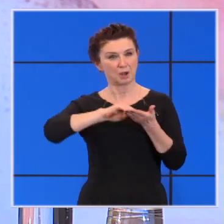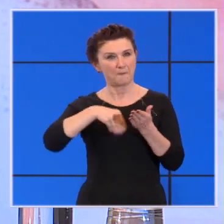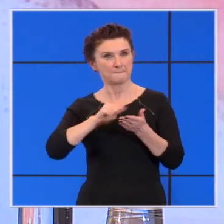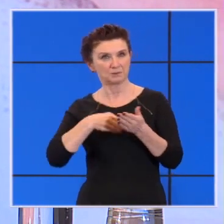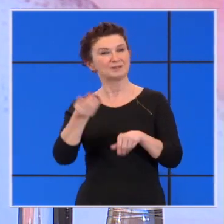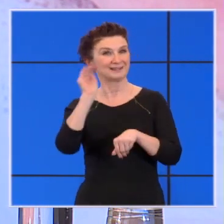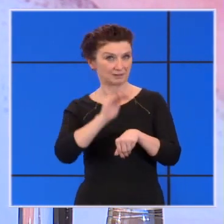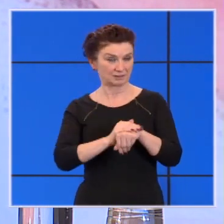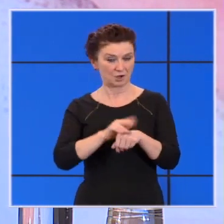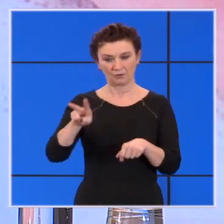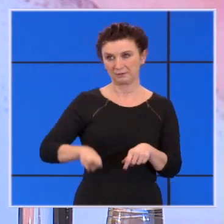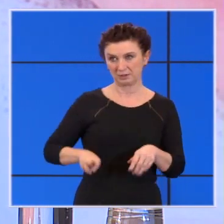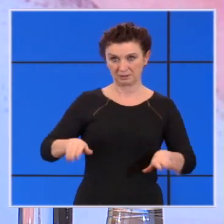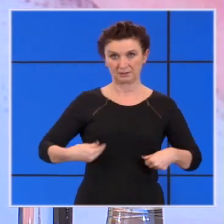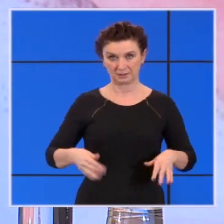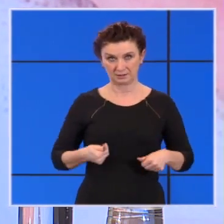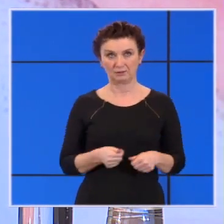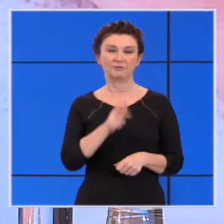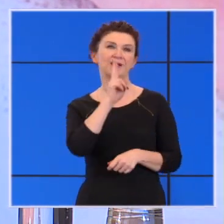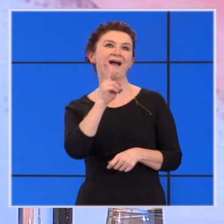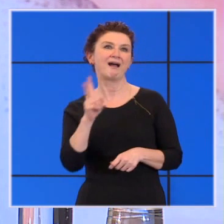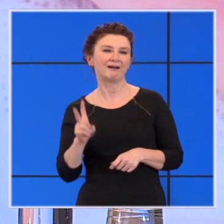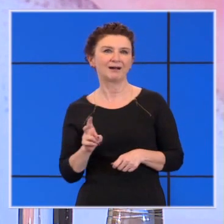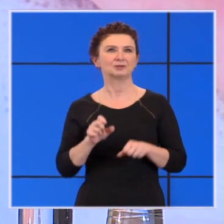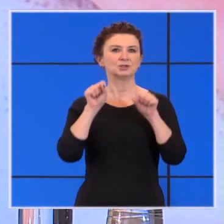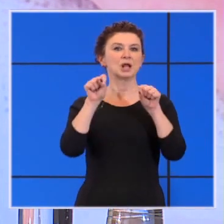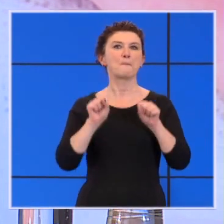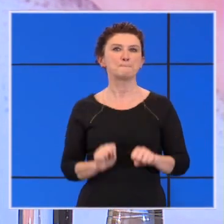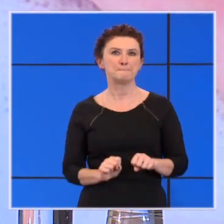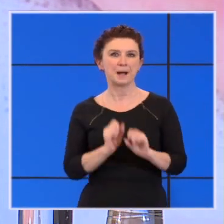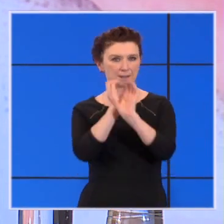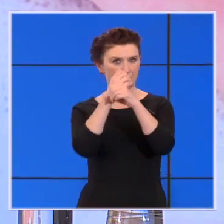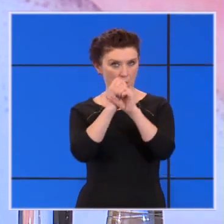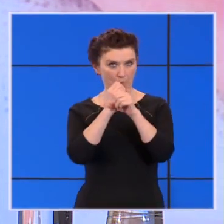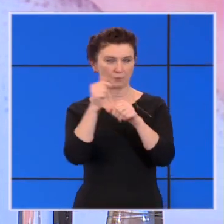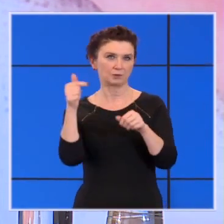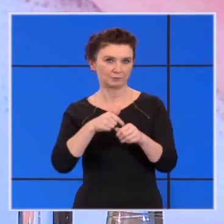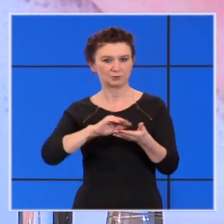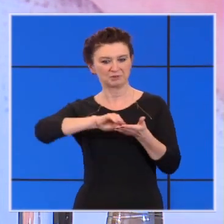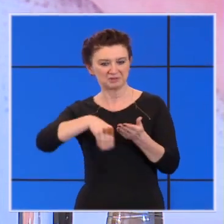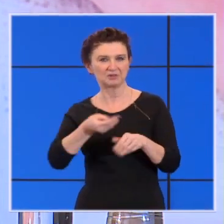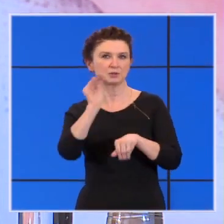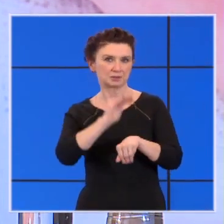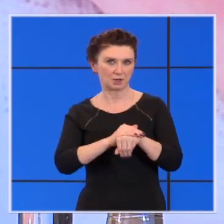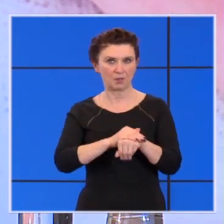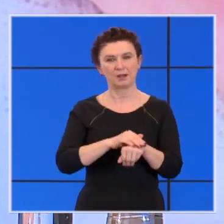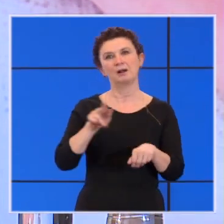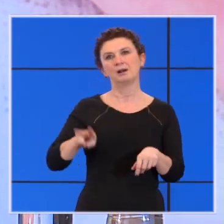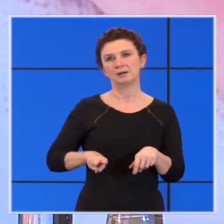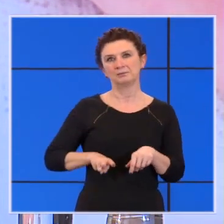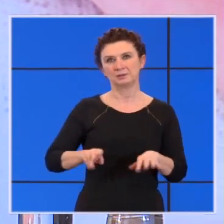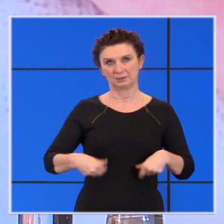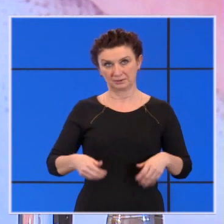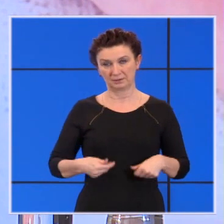zdrowia. Ministerstwo Zdrowia będzie prowadziło systemowe i systematyczne kontrole wszystkich banków tkanek i wszystkich